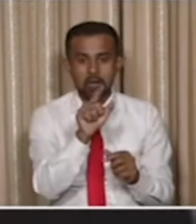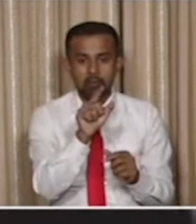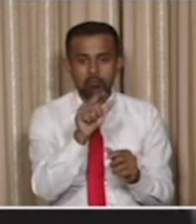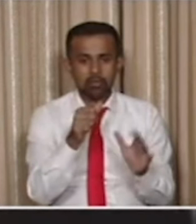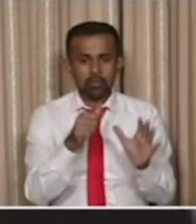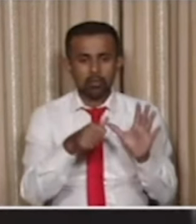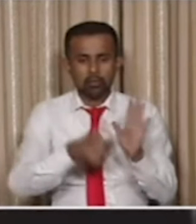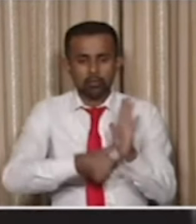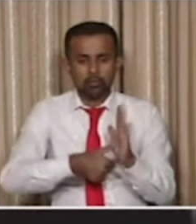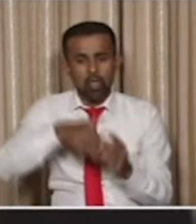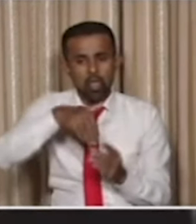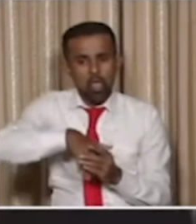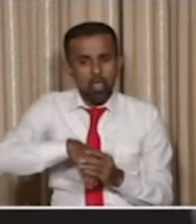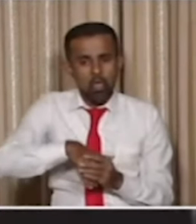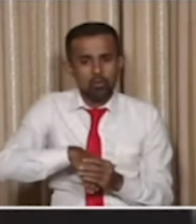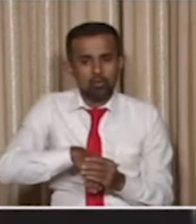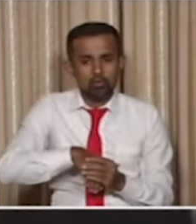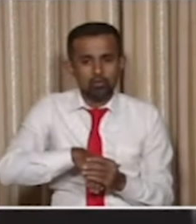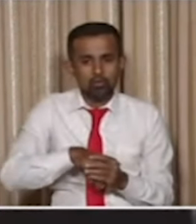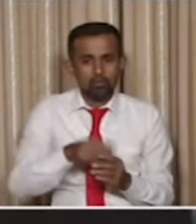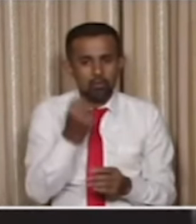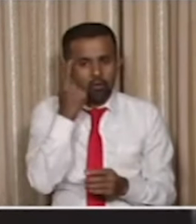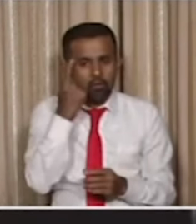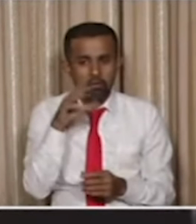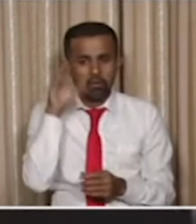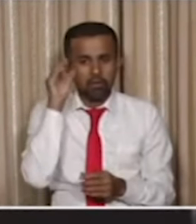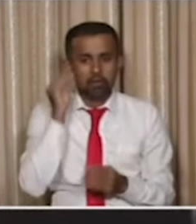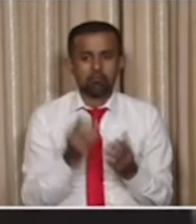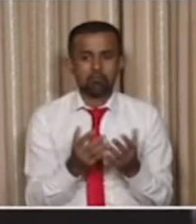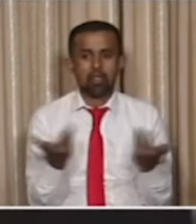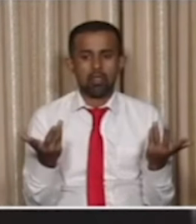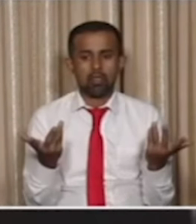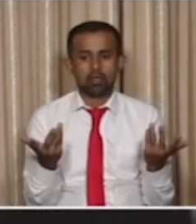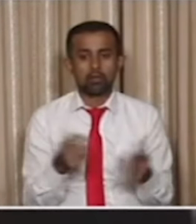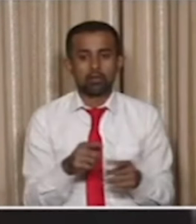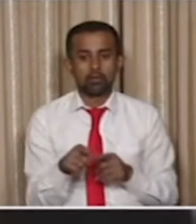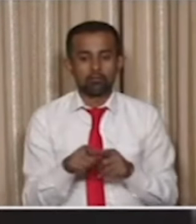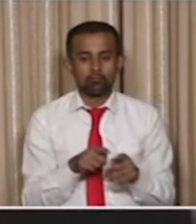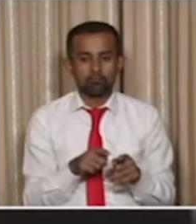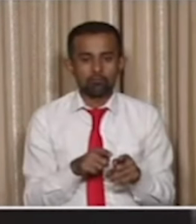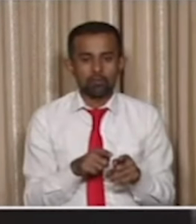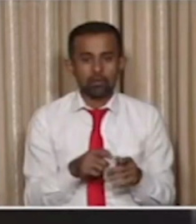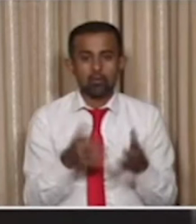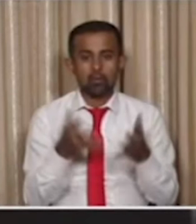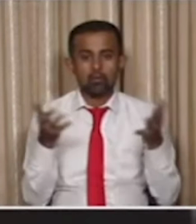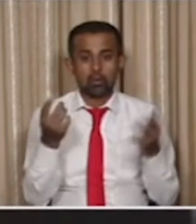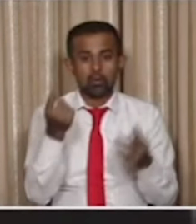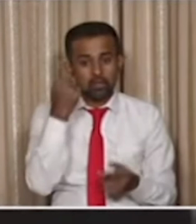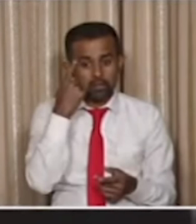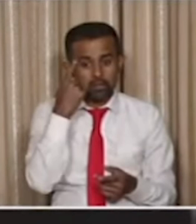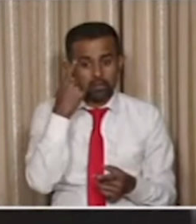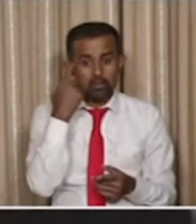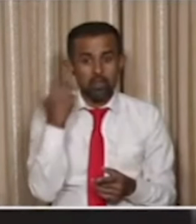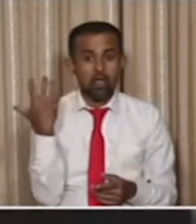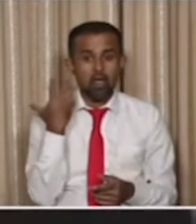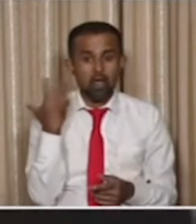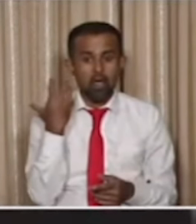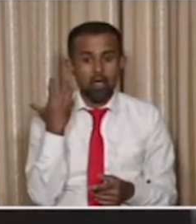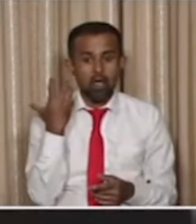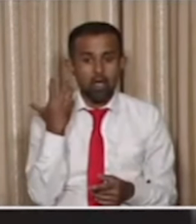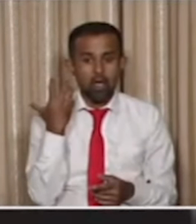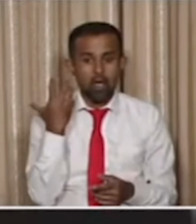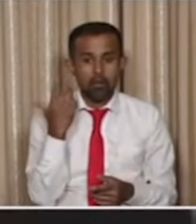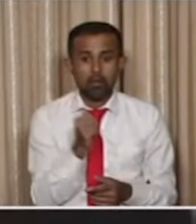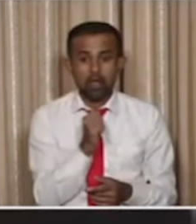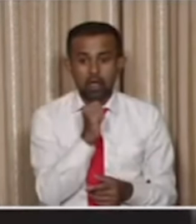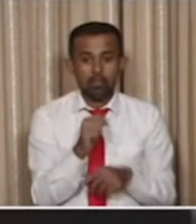පනතේ අන්තර්ගතයේදී අදහසක් ඇති කරගන්න බෑ. ඒ බැලු බැලමට බෝධනෙක් හිතාගෙන ඉන්න අර දකුණු අප්‍රිකාවේ ආපු